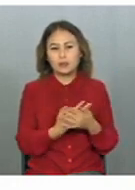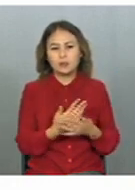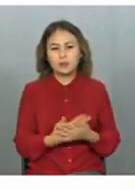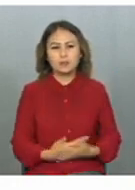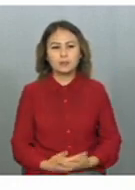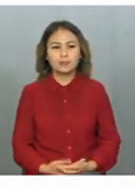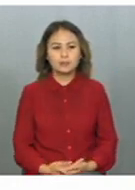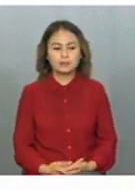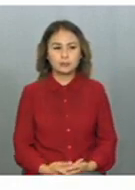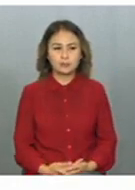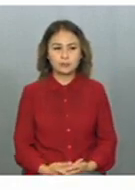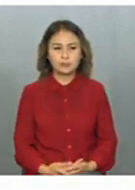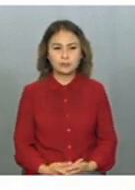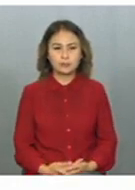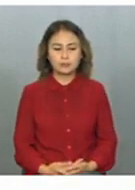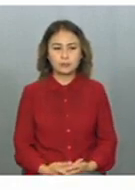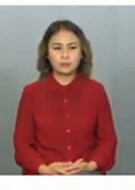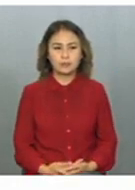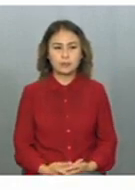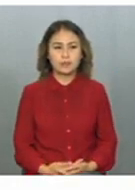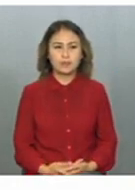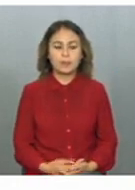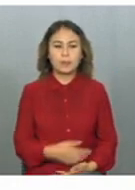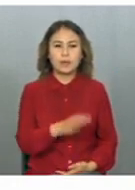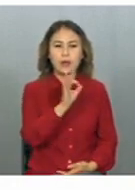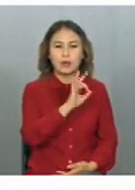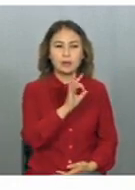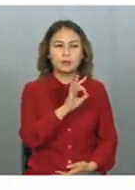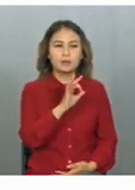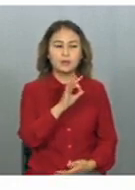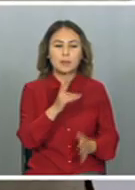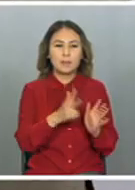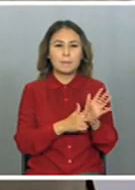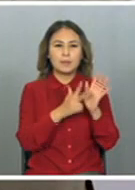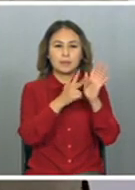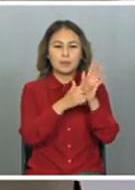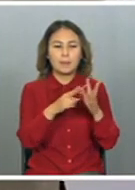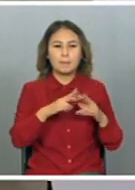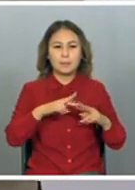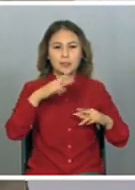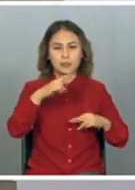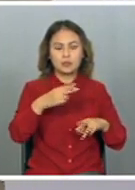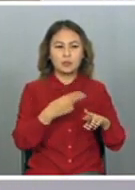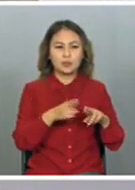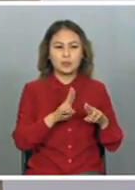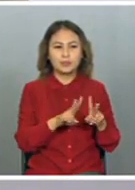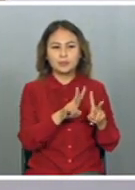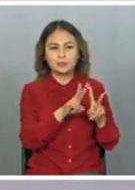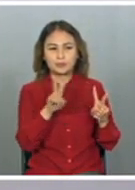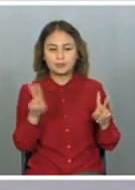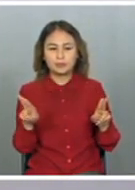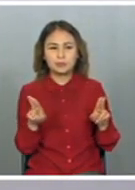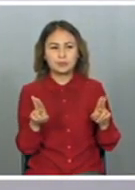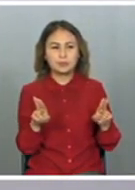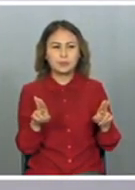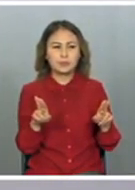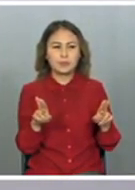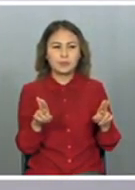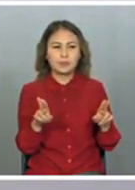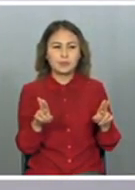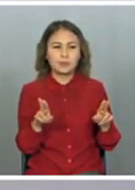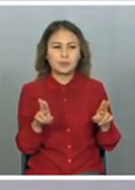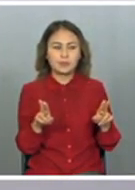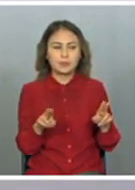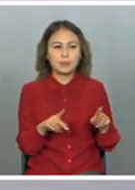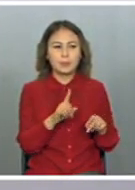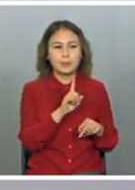көрсетіңіз. Мұқият болайық, бізде алымы да бөлімі де 1'дей болып тұр. Бірлік кесінімізді сызып аламыз. Бірлік кесін дегенімізді еске